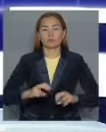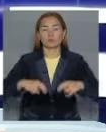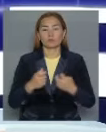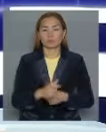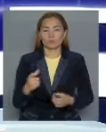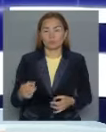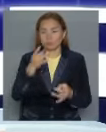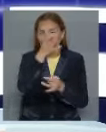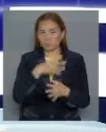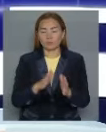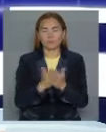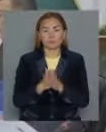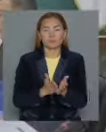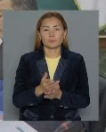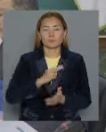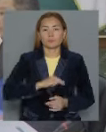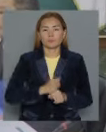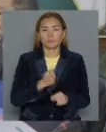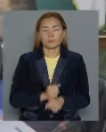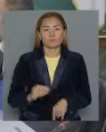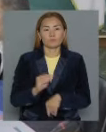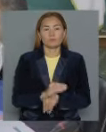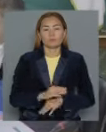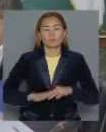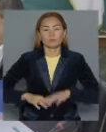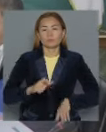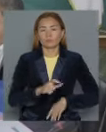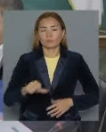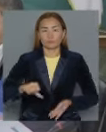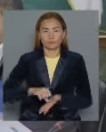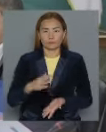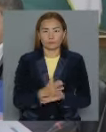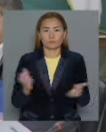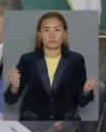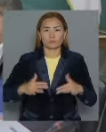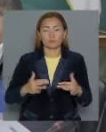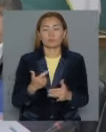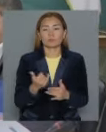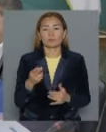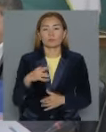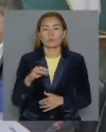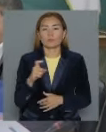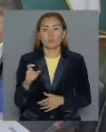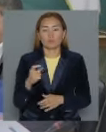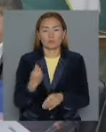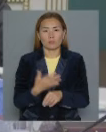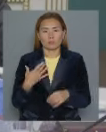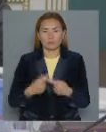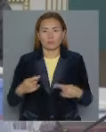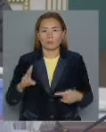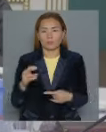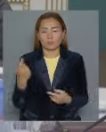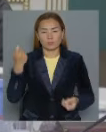мүшелері, мәдениет пен кітапхана қызметкерлерімен қатар өнер жанашырлары да қатысты. Басқосуда қоғамда рухани құндылықтарға негізделген